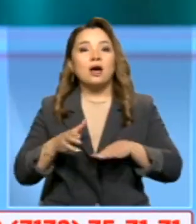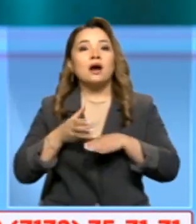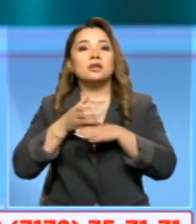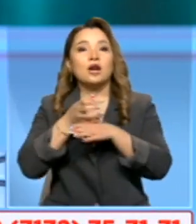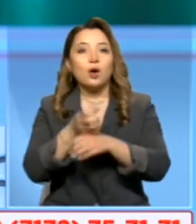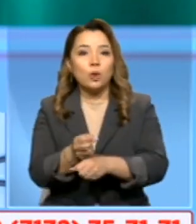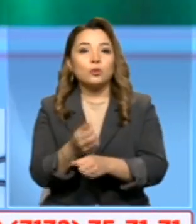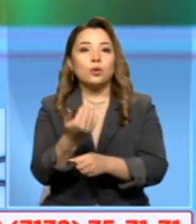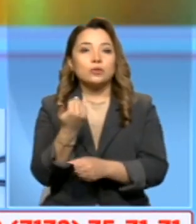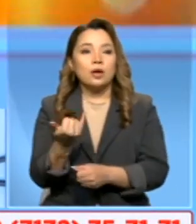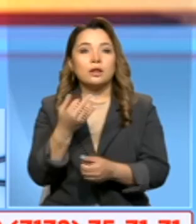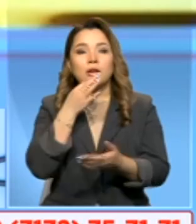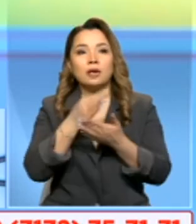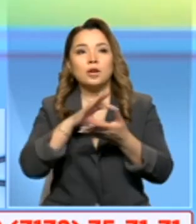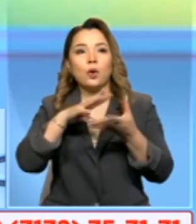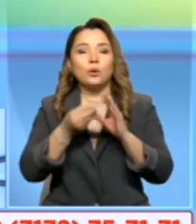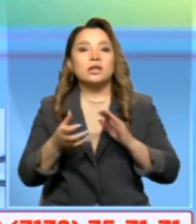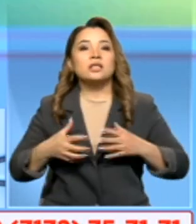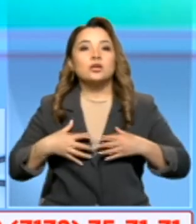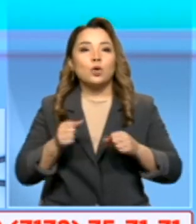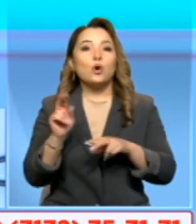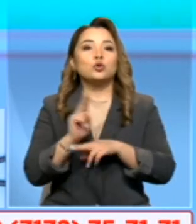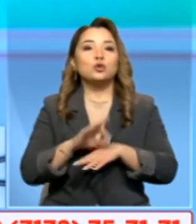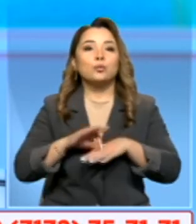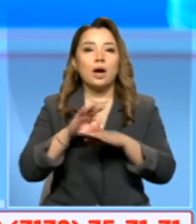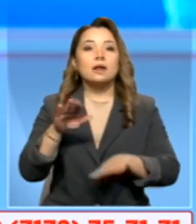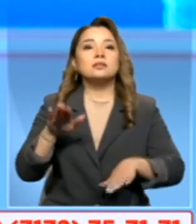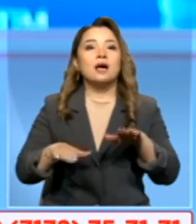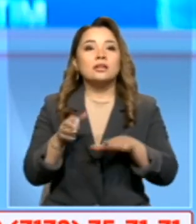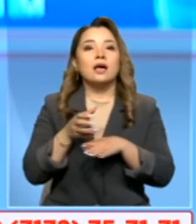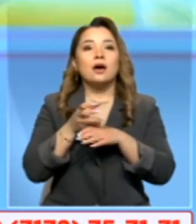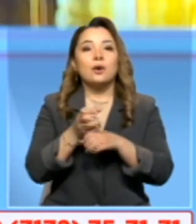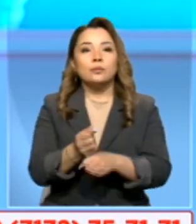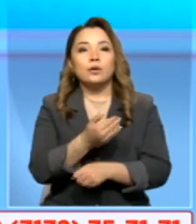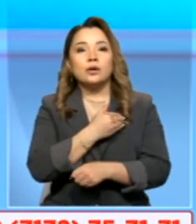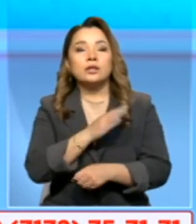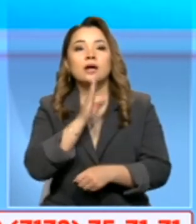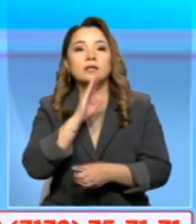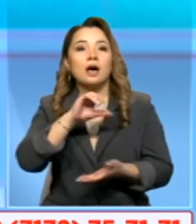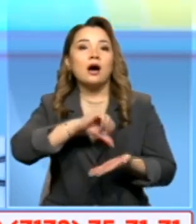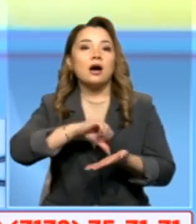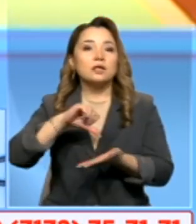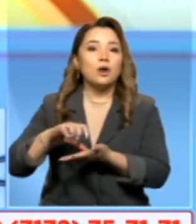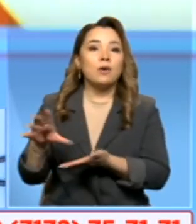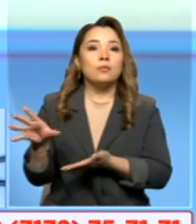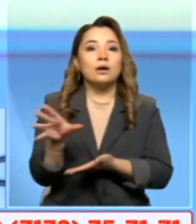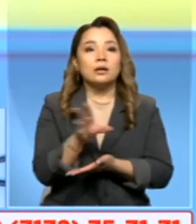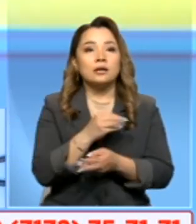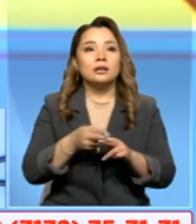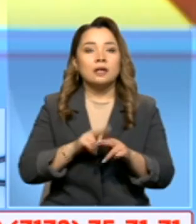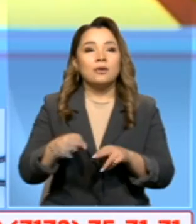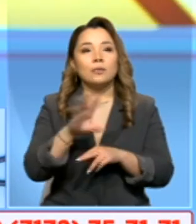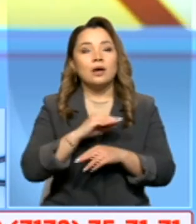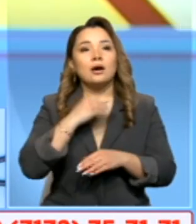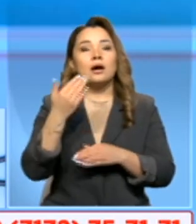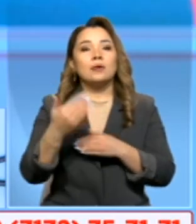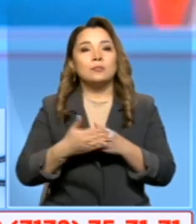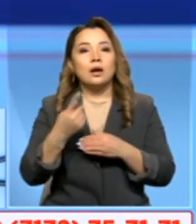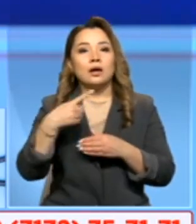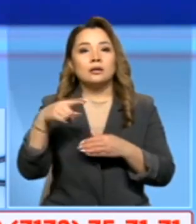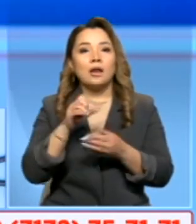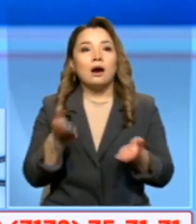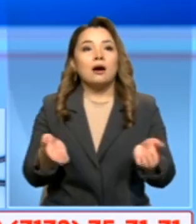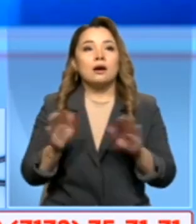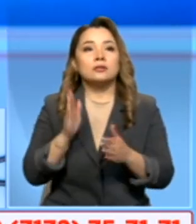қорытындылайтын уақыт келді. Я, денсаулығын жөндеп, артық салмақтан арылып жатқан біздің қатысушыларымызға алда бір ғана апта